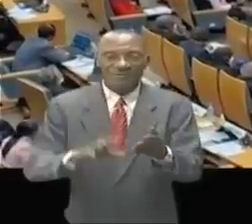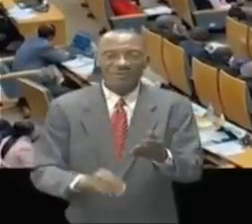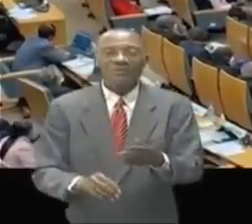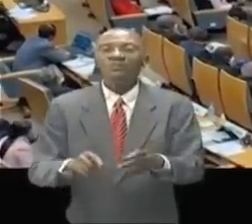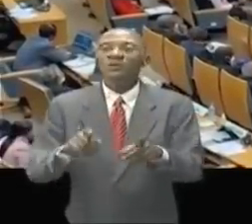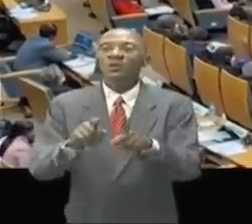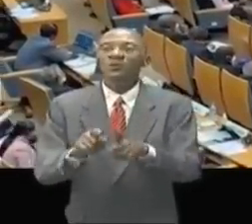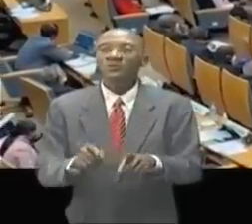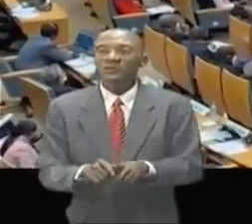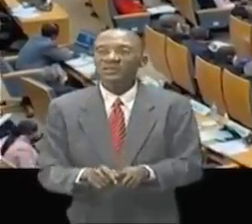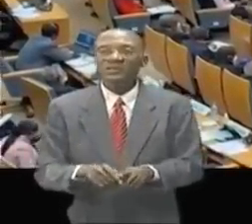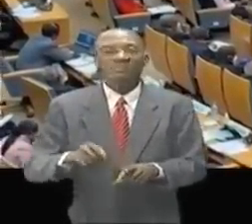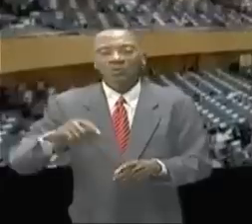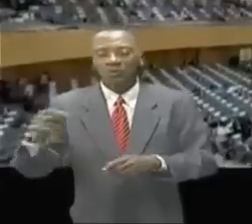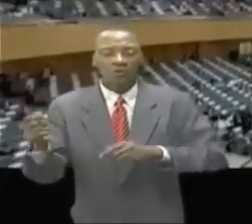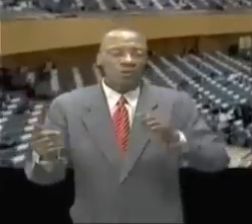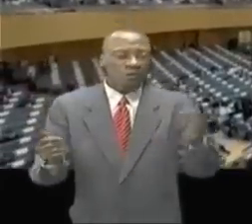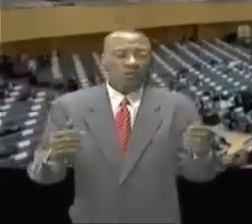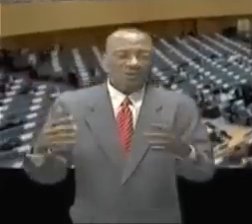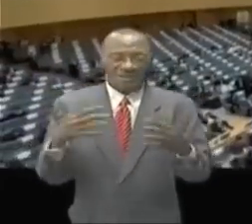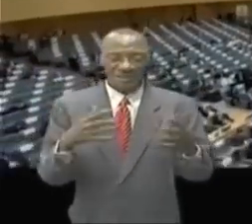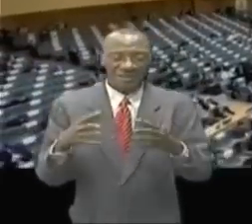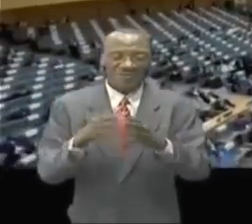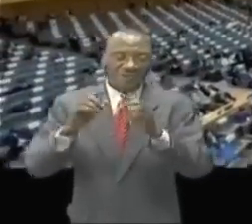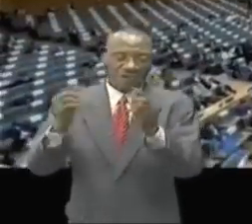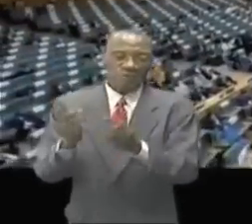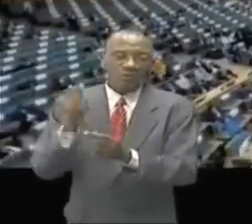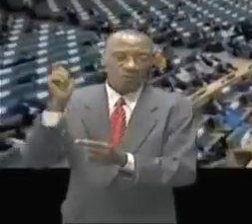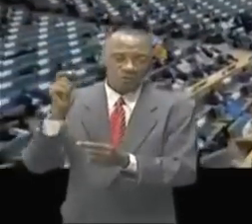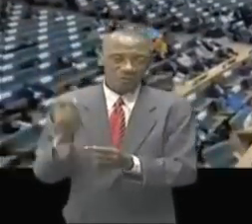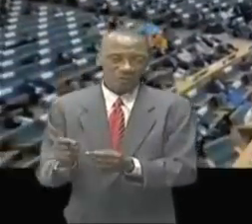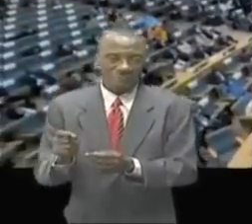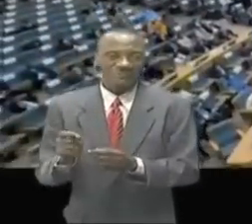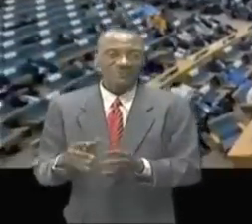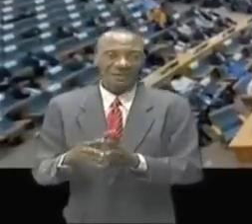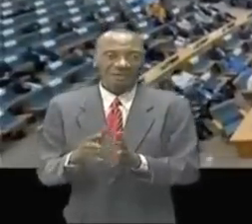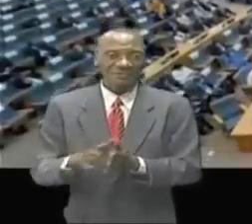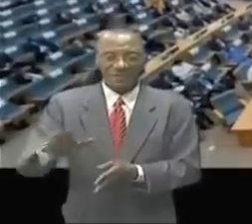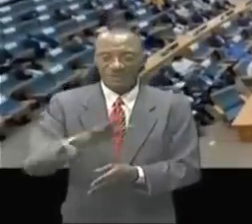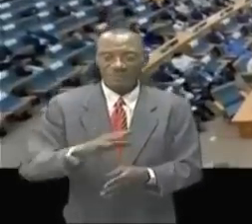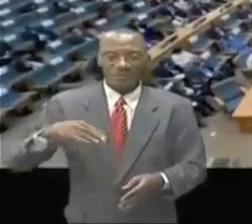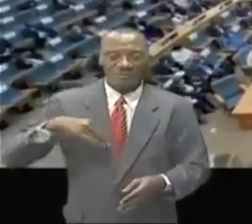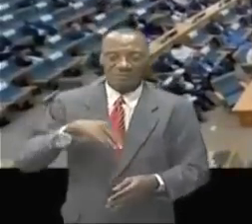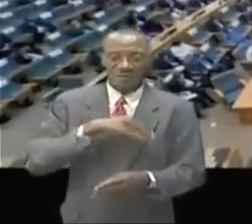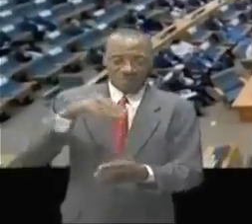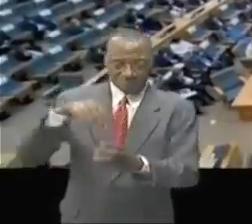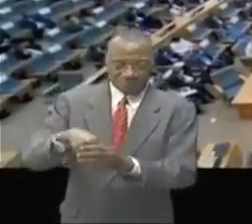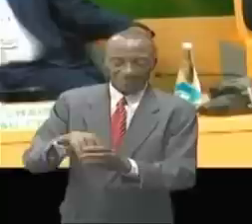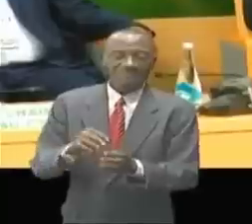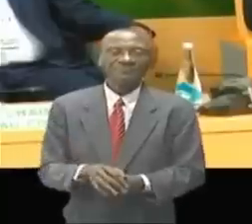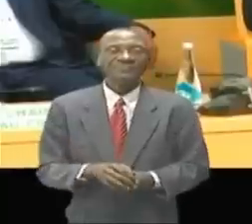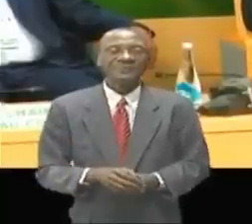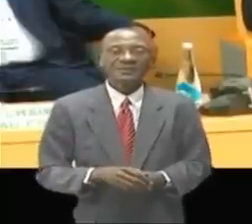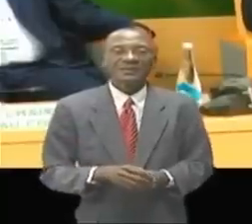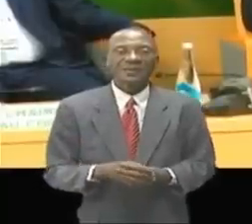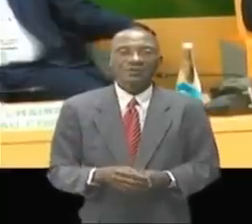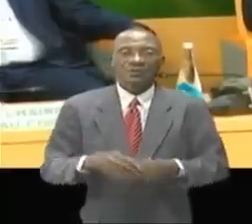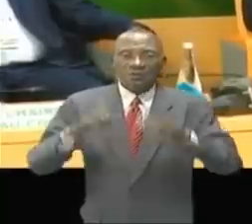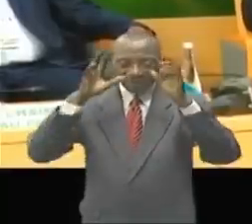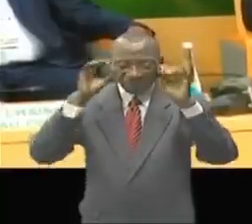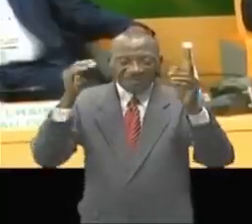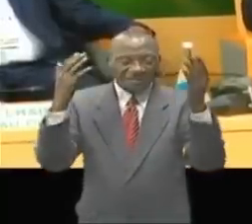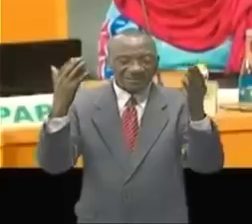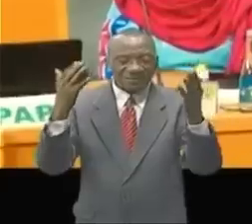conflits occasionnés par les groupes armés dans la plupart des États membres de l'organisation continentale. Lors de son intervention, le président zambien